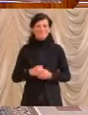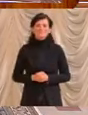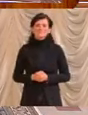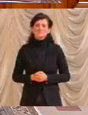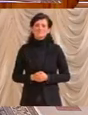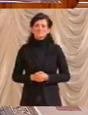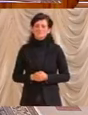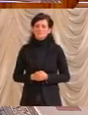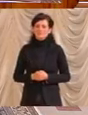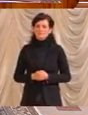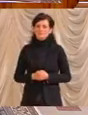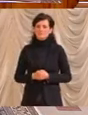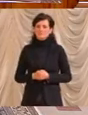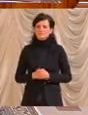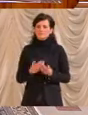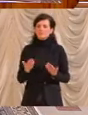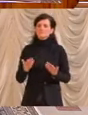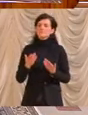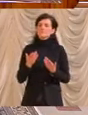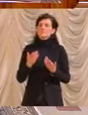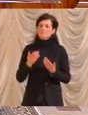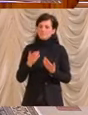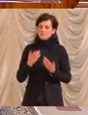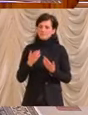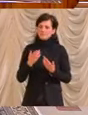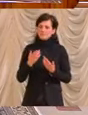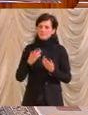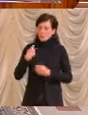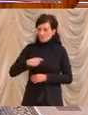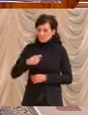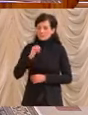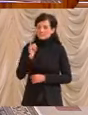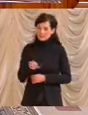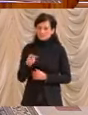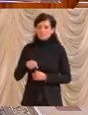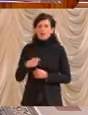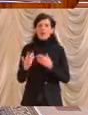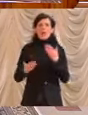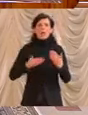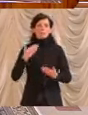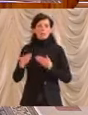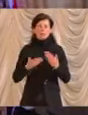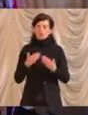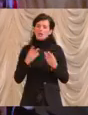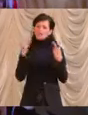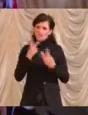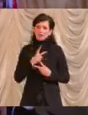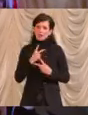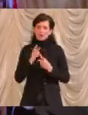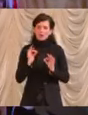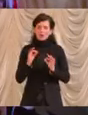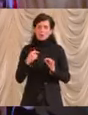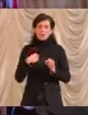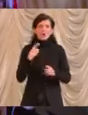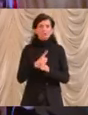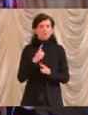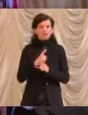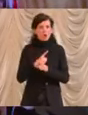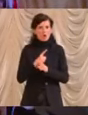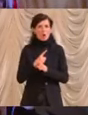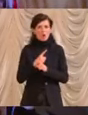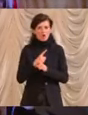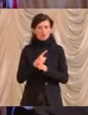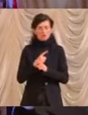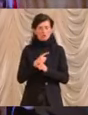Sì, Presidente, questa emergenza ha rideterminato un po' le nostre priorità. Oggi è quella